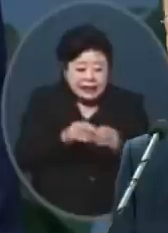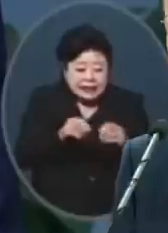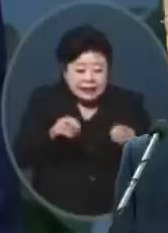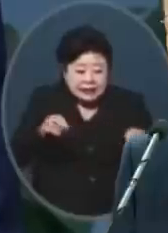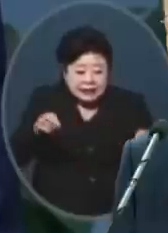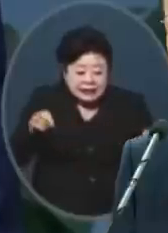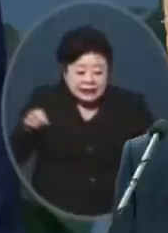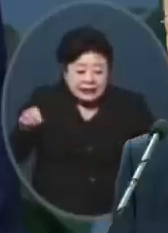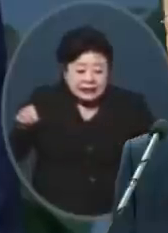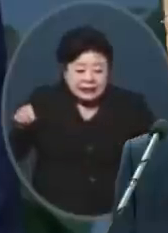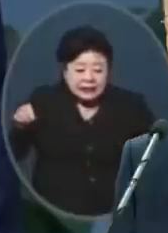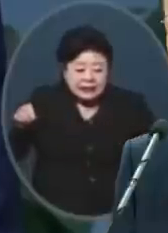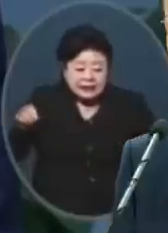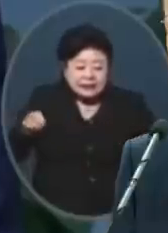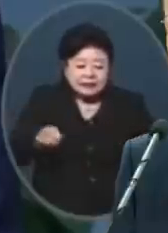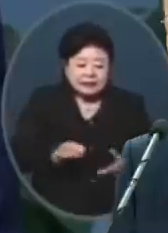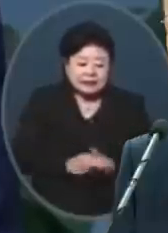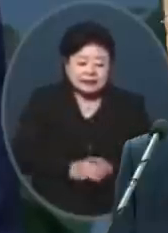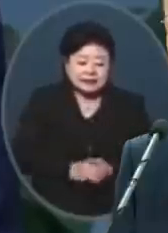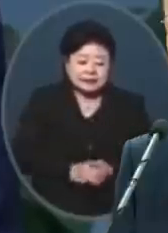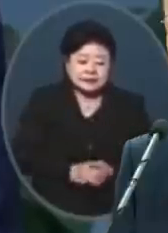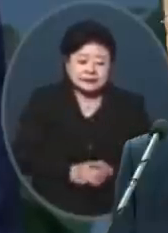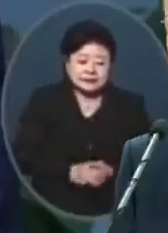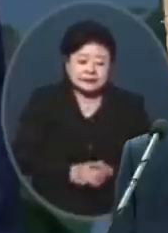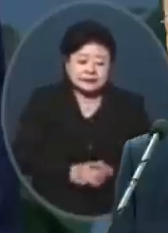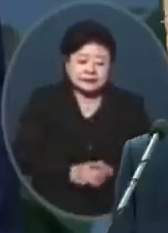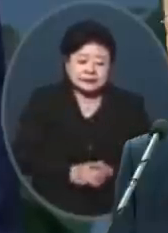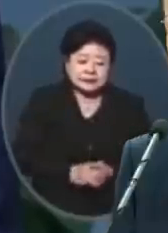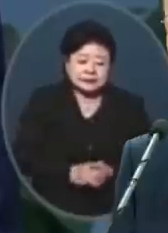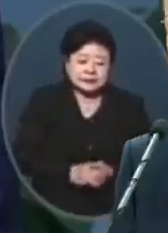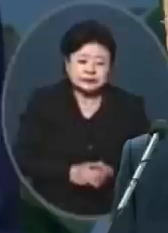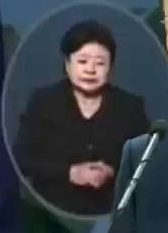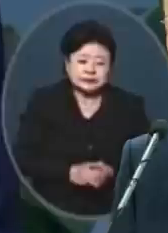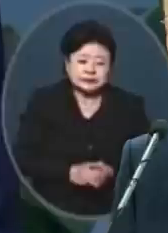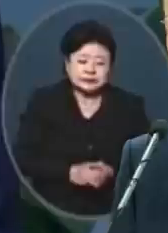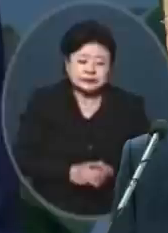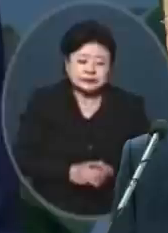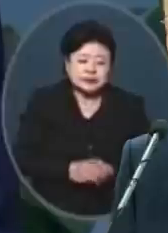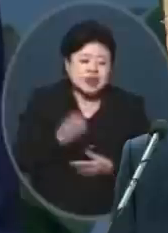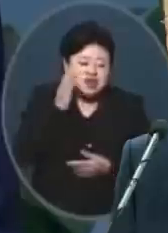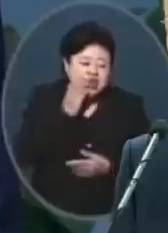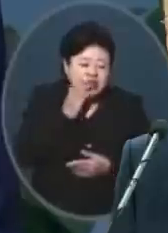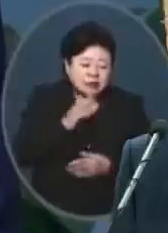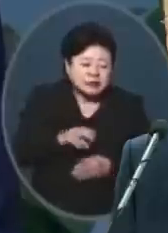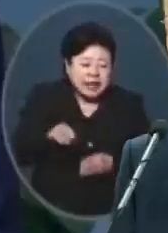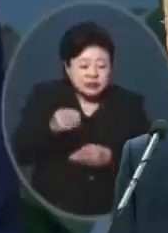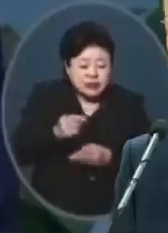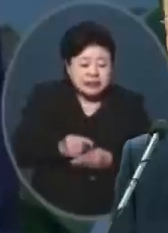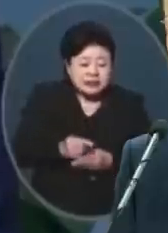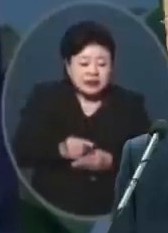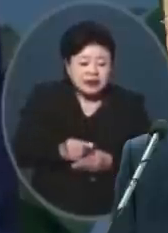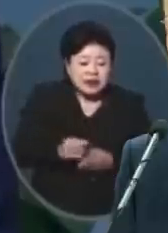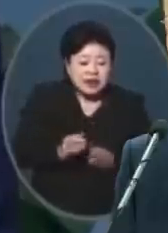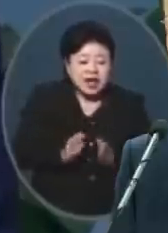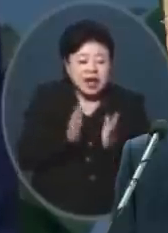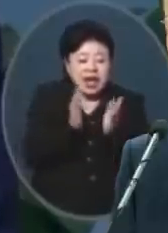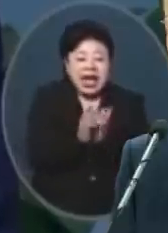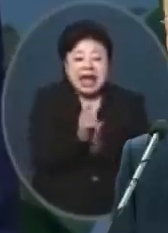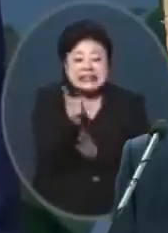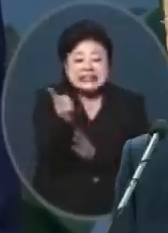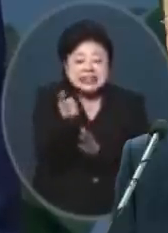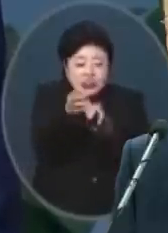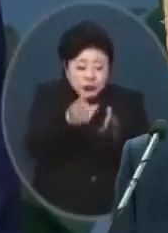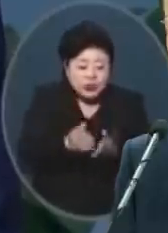땅에 영양분을 다 빨아 올려서 가지를 통해서